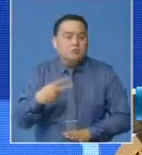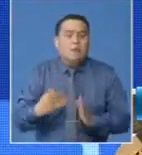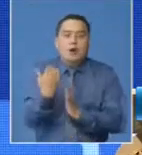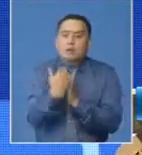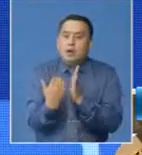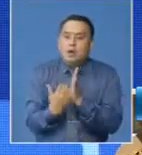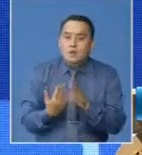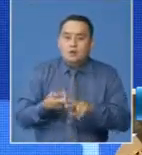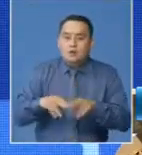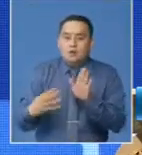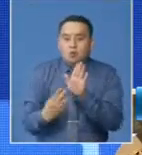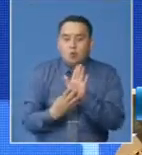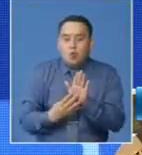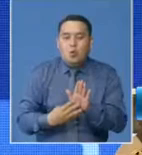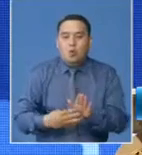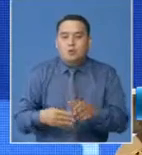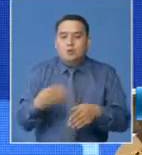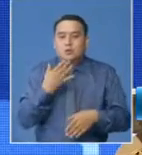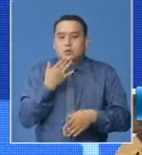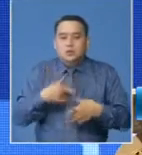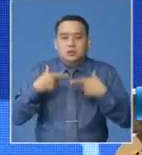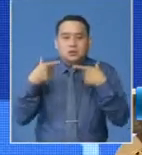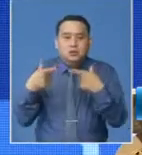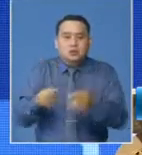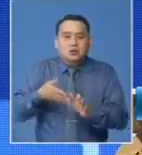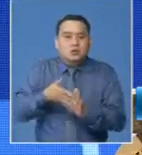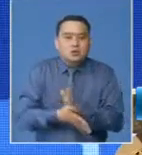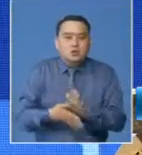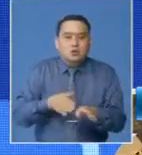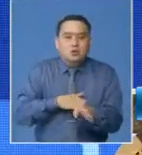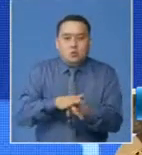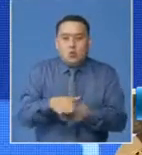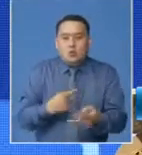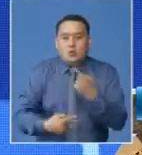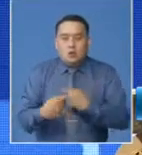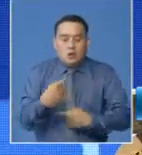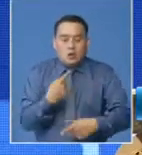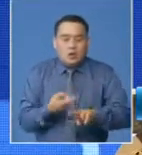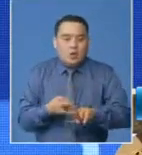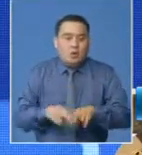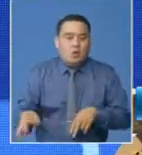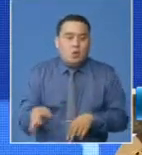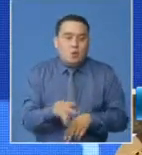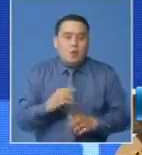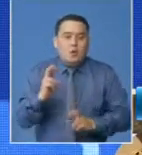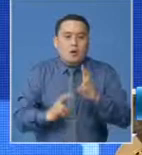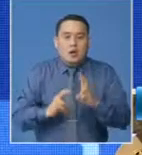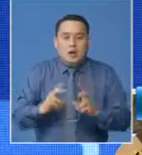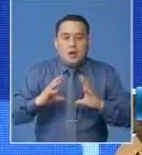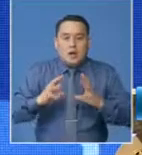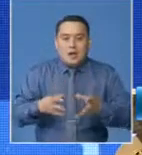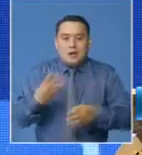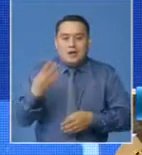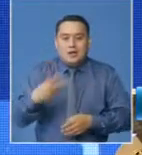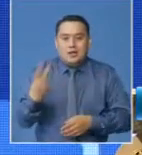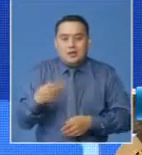бағдарламасы бойынша 9 кәсіпорынның тауар экспорттау үшін кеткен шығыны толық өтелді. Бүгінгі таңда облыстың өндіріс орындары әлемнің 42